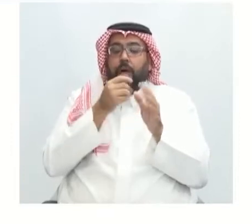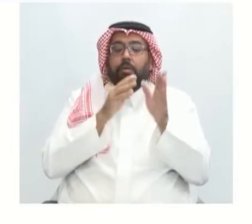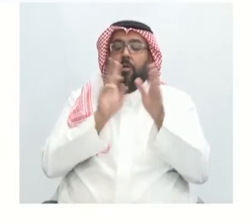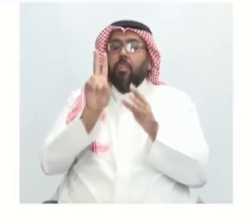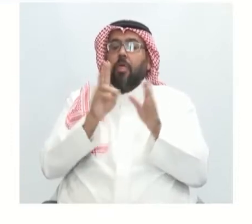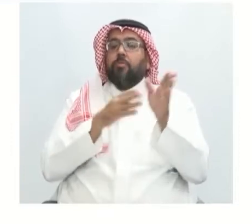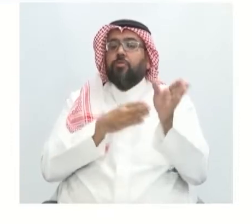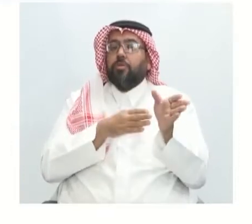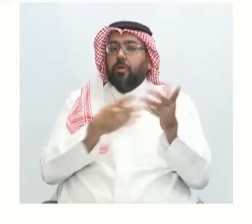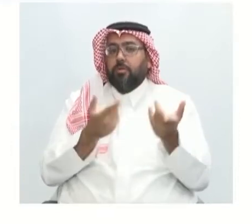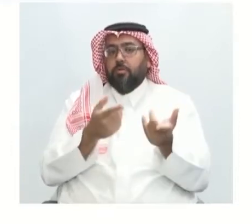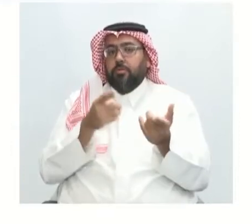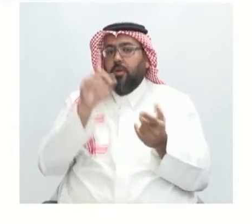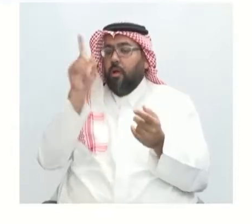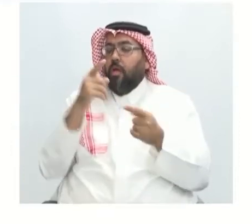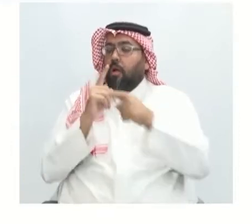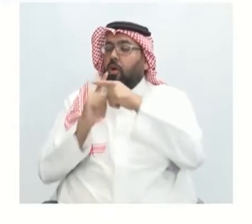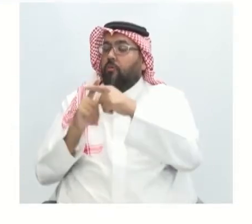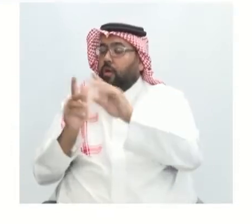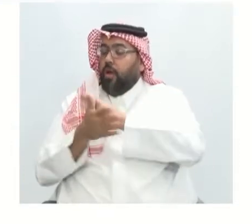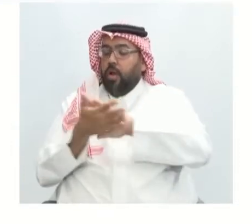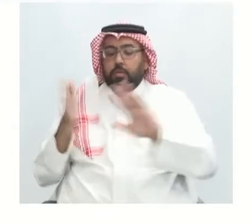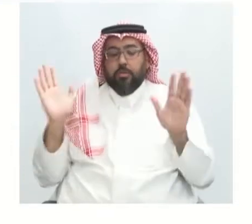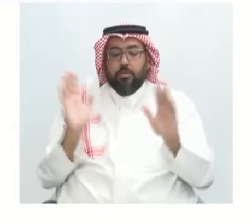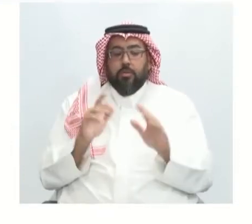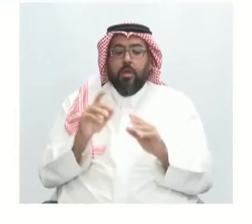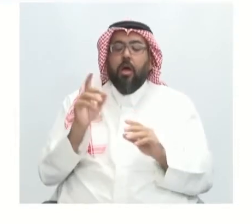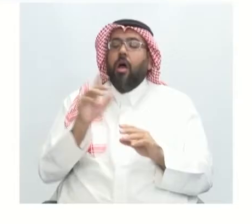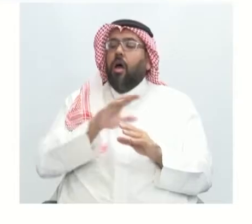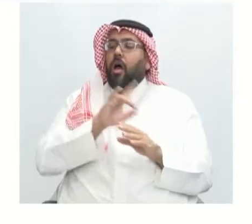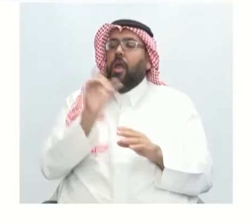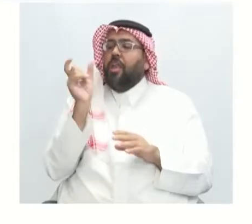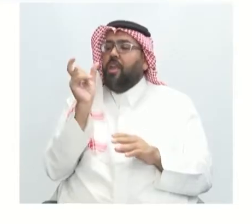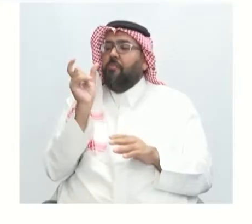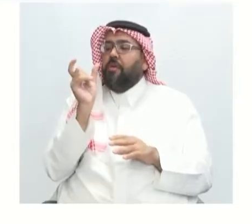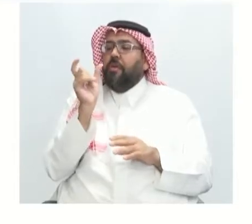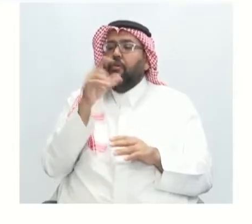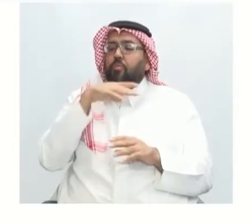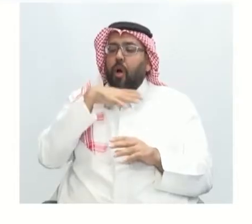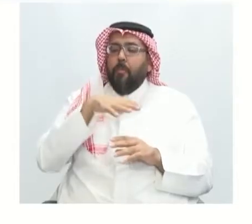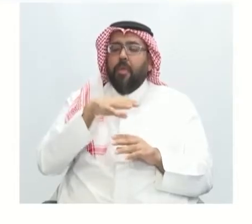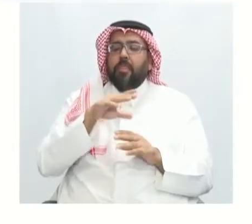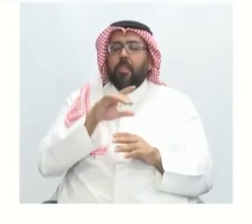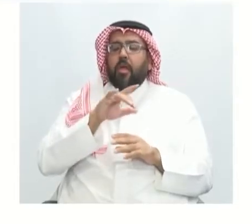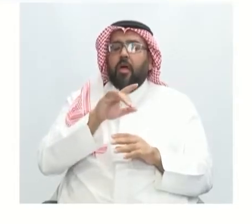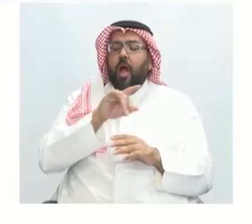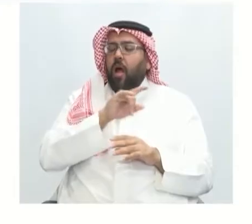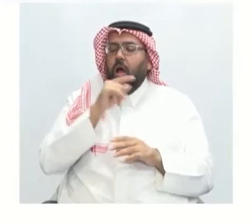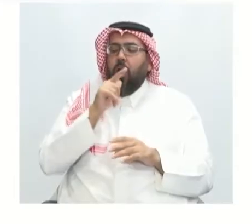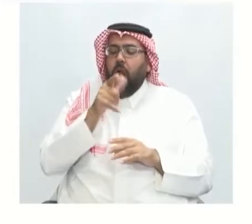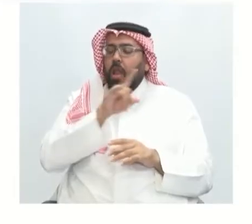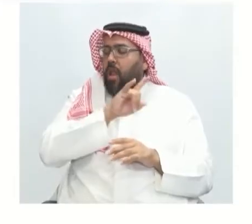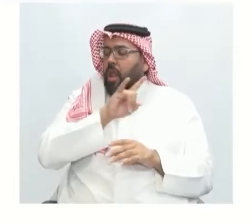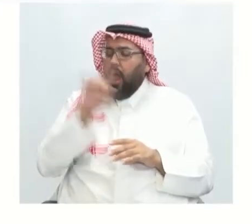السابق قلنا ان النبي صلى الله عليه وسلم نهى عن الجدال في القدر اليس كذلك